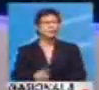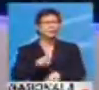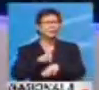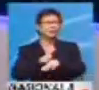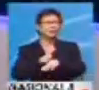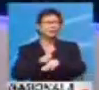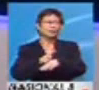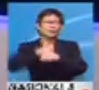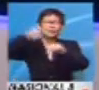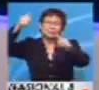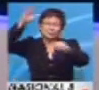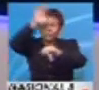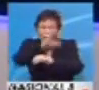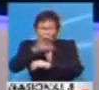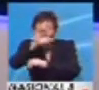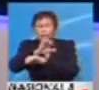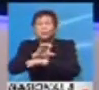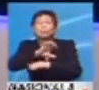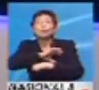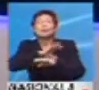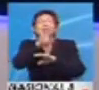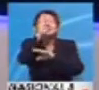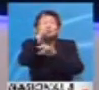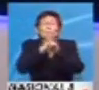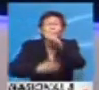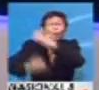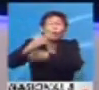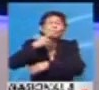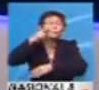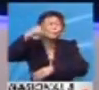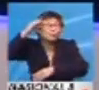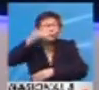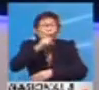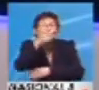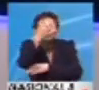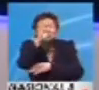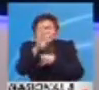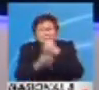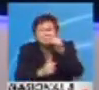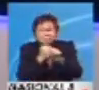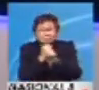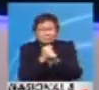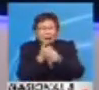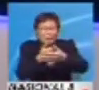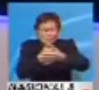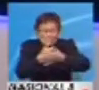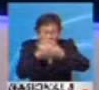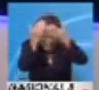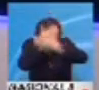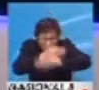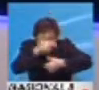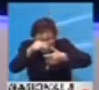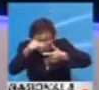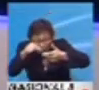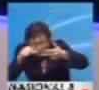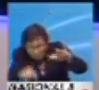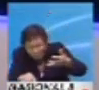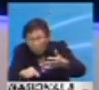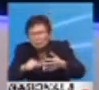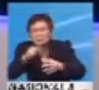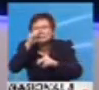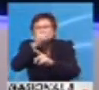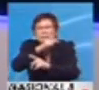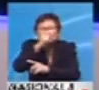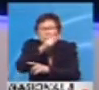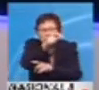diburu poli sejak 6 bulan lalu seorang remaja lelaki berusia 19 tahun dipercayai progol bersidang memperdaya